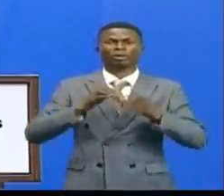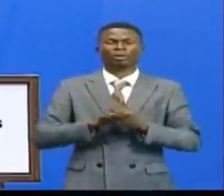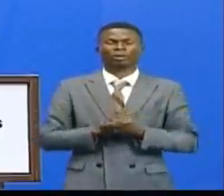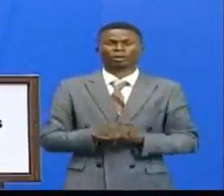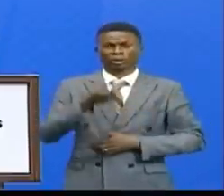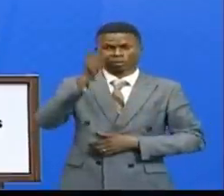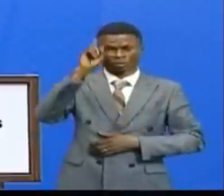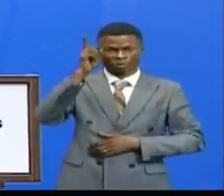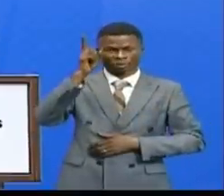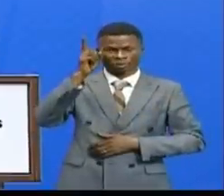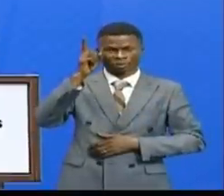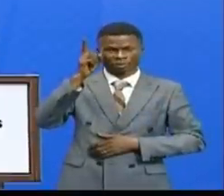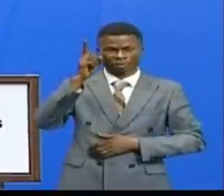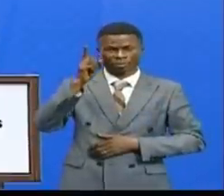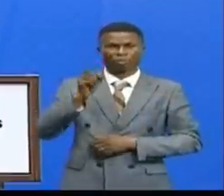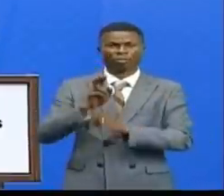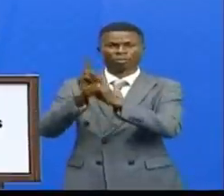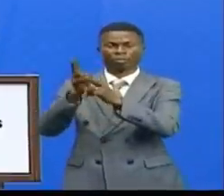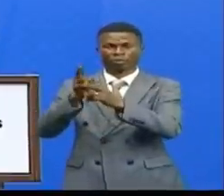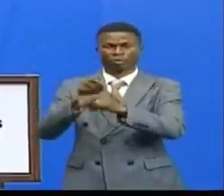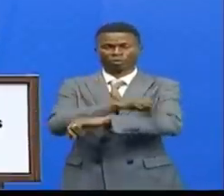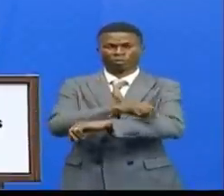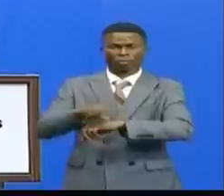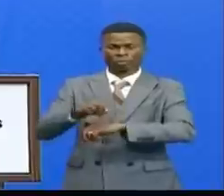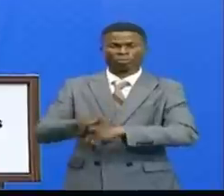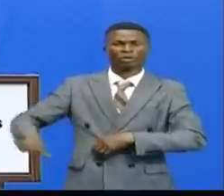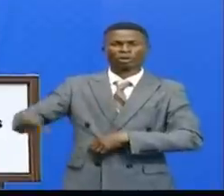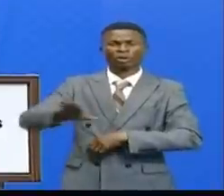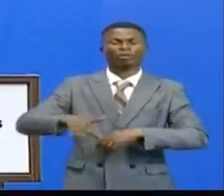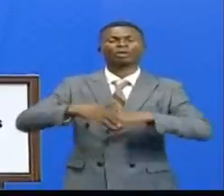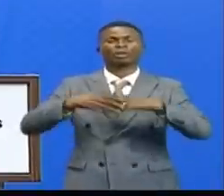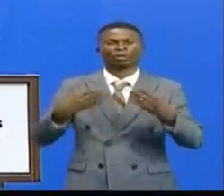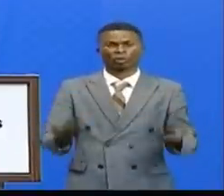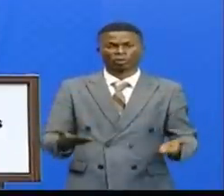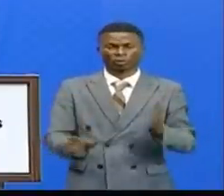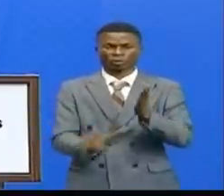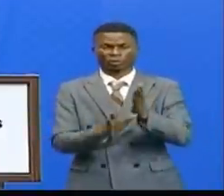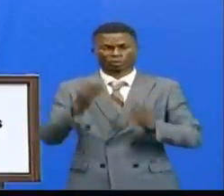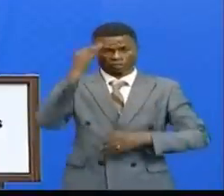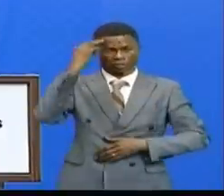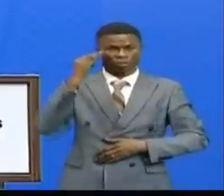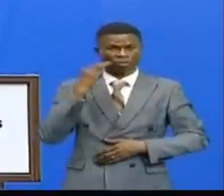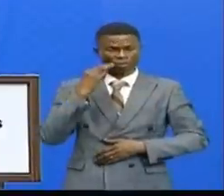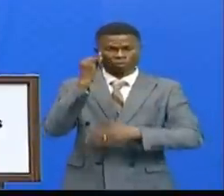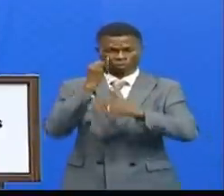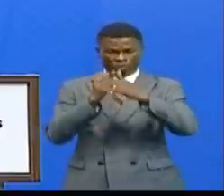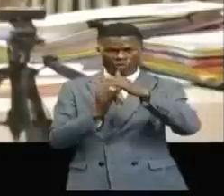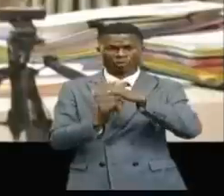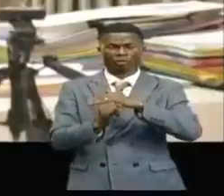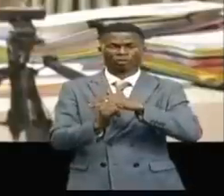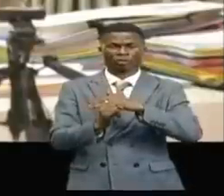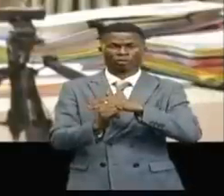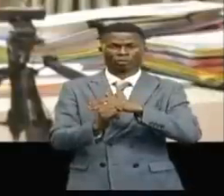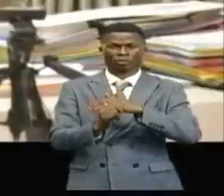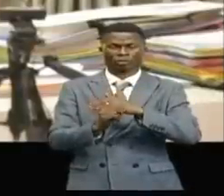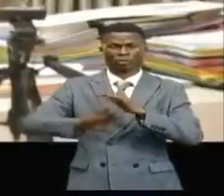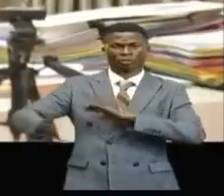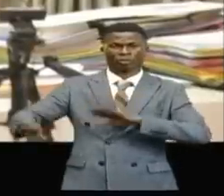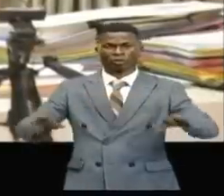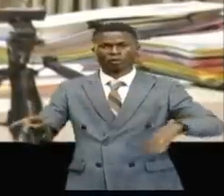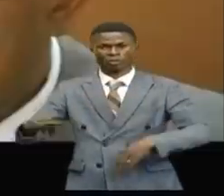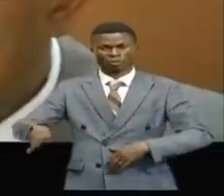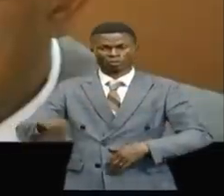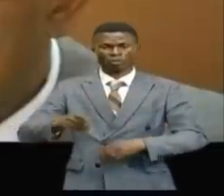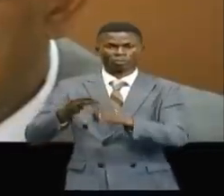1. État et administration du territoire. Le vice-premier ministre, ministre de l'Intérieur,